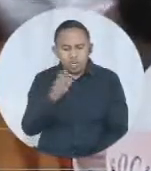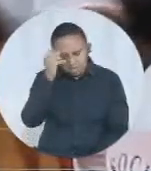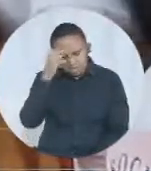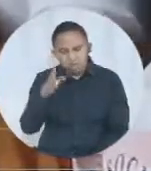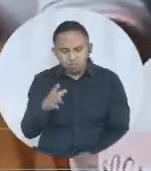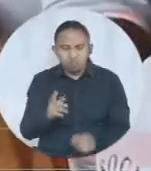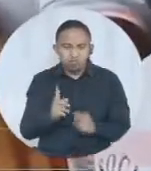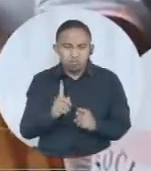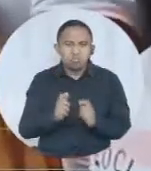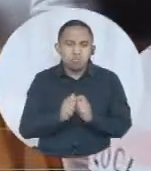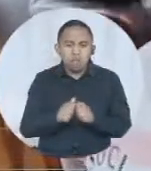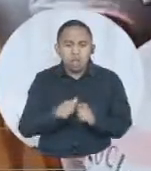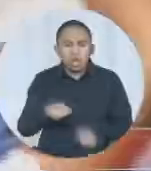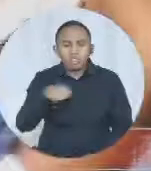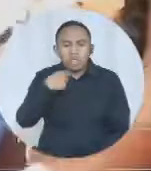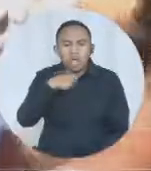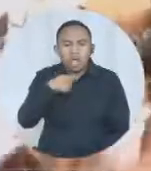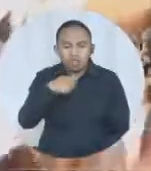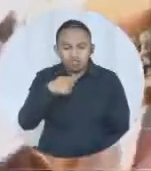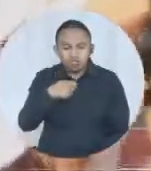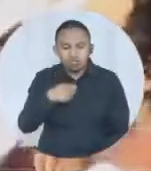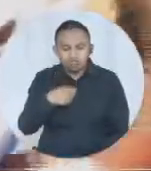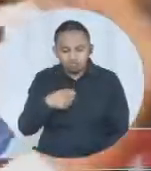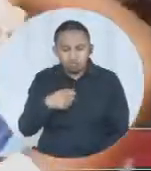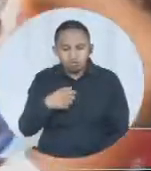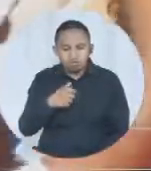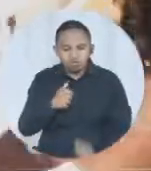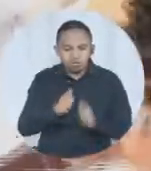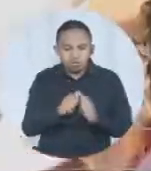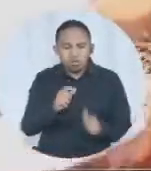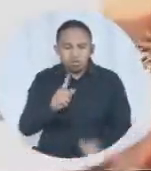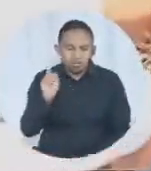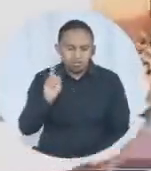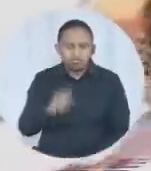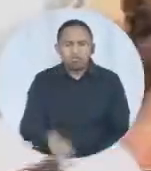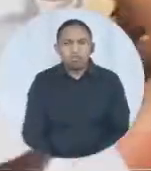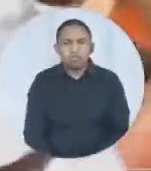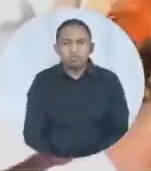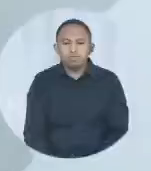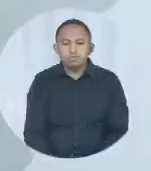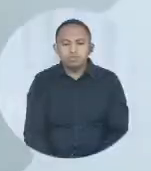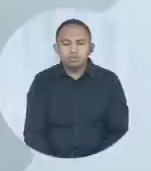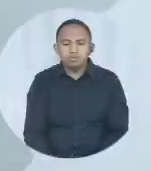nofokena amin'ny tam-pihavanana niarahan'izy ireo tamin'ireo vahoaka tsy ankanavaka.